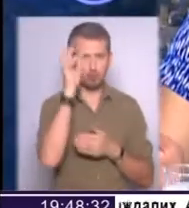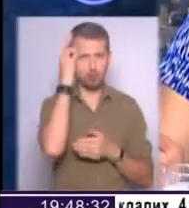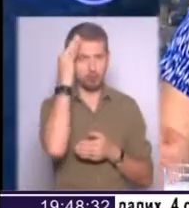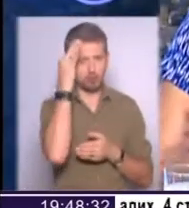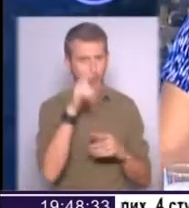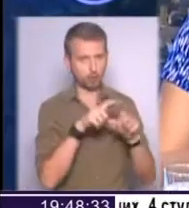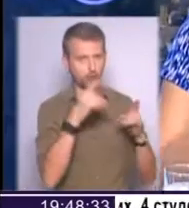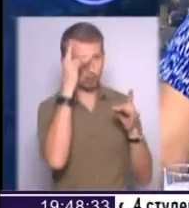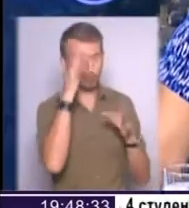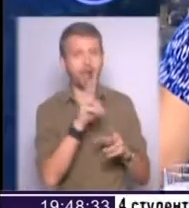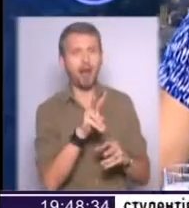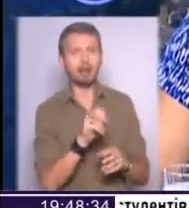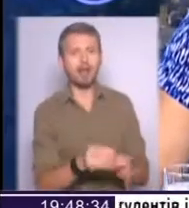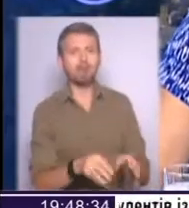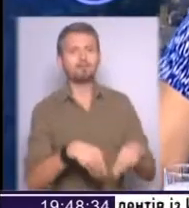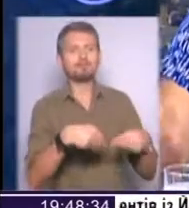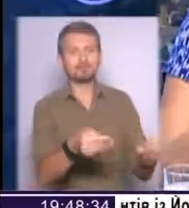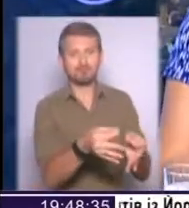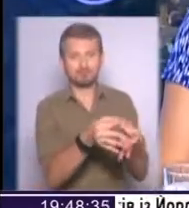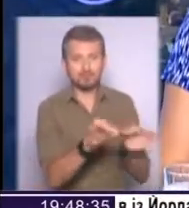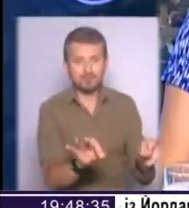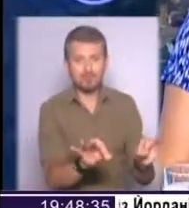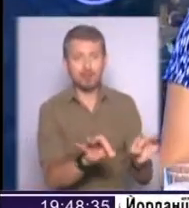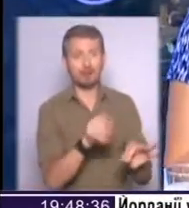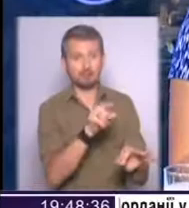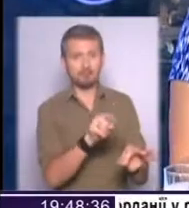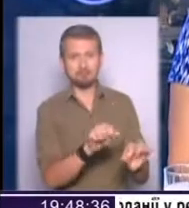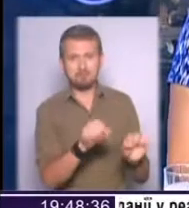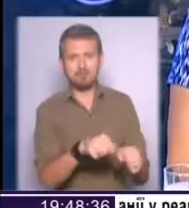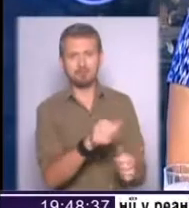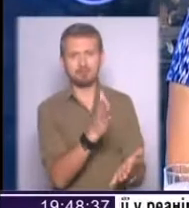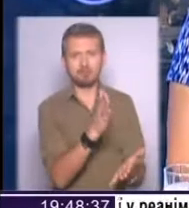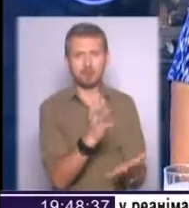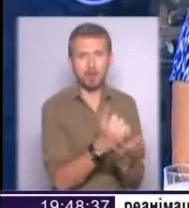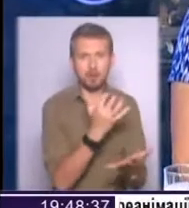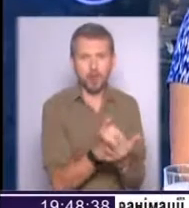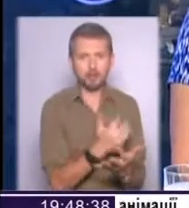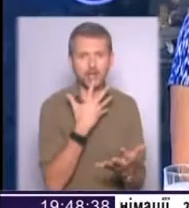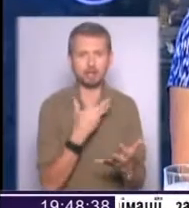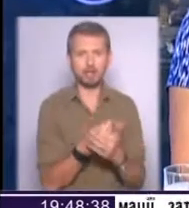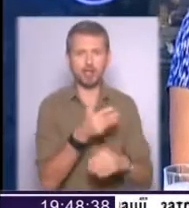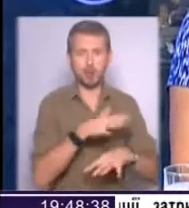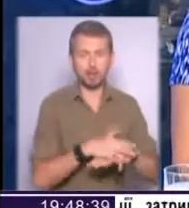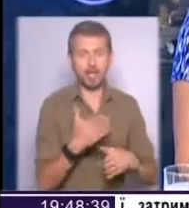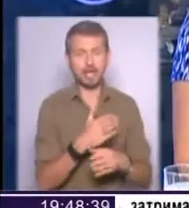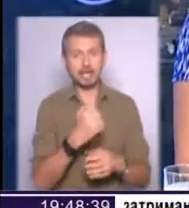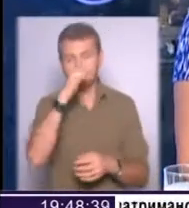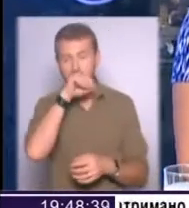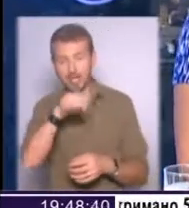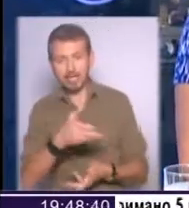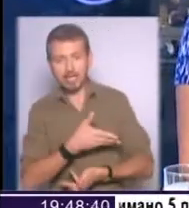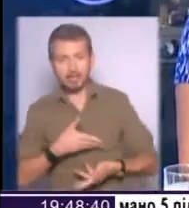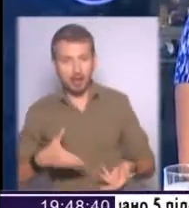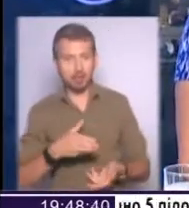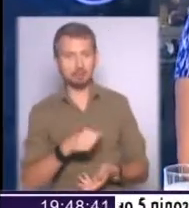руки і те, щоб вони мали можливість заробляти на свої рахунки, які завдяки нам в тому числі, завдяки